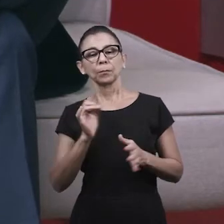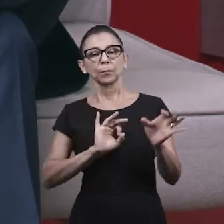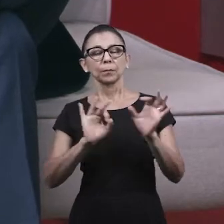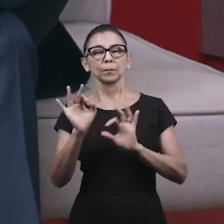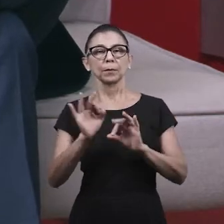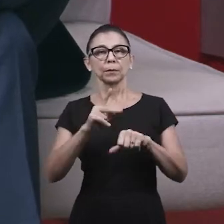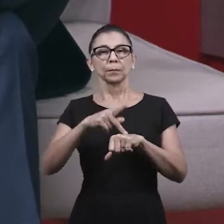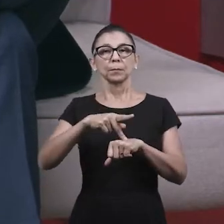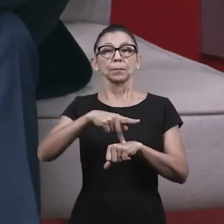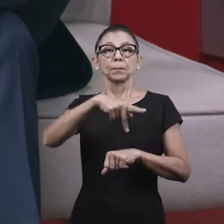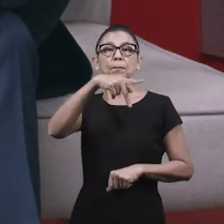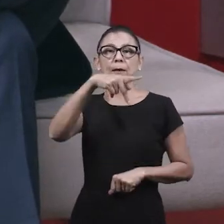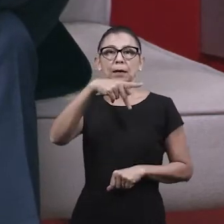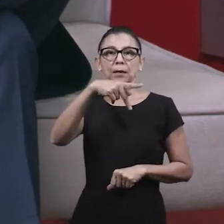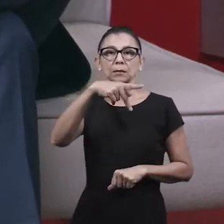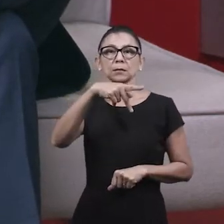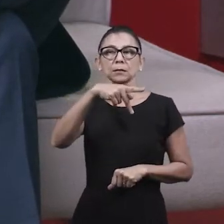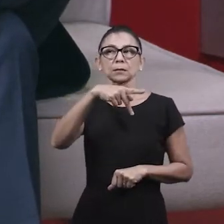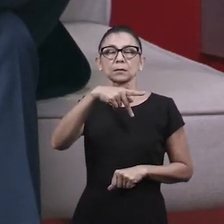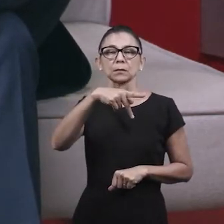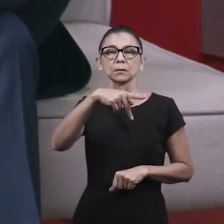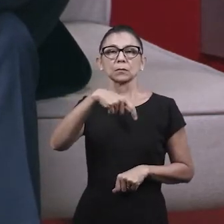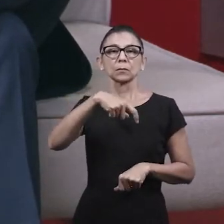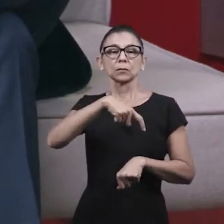Jésus a dit, on va préparer la Pâque.